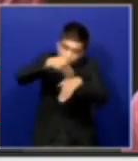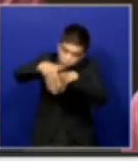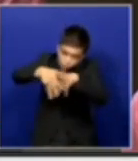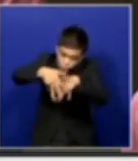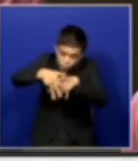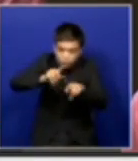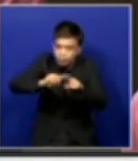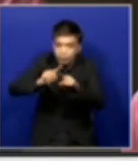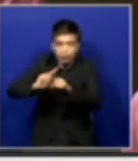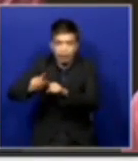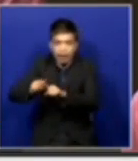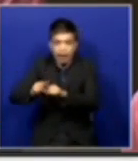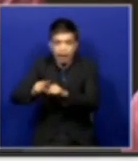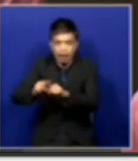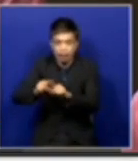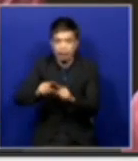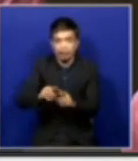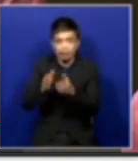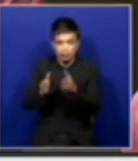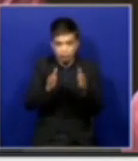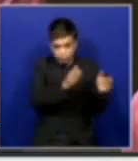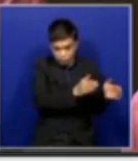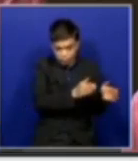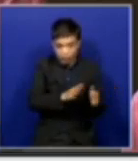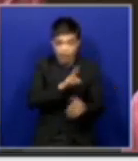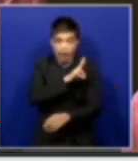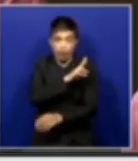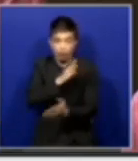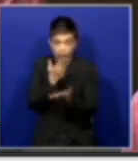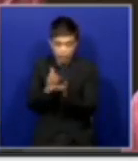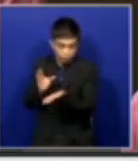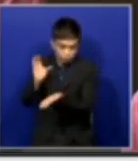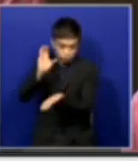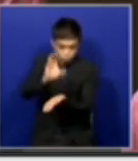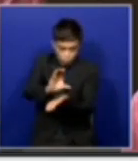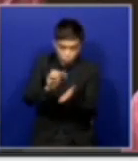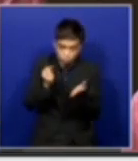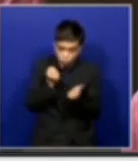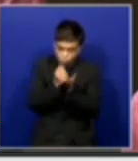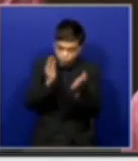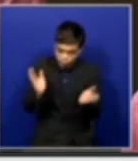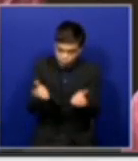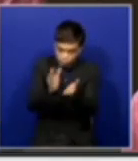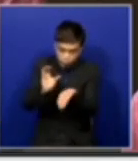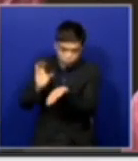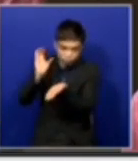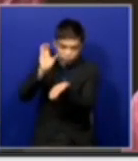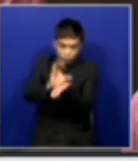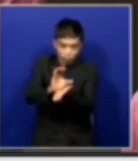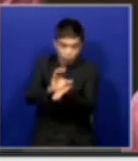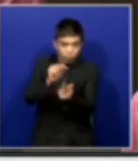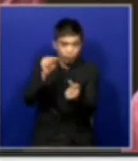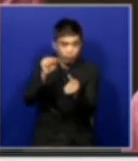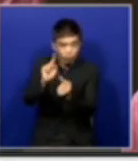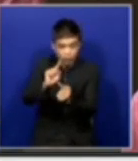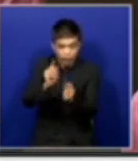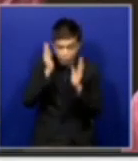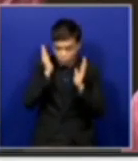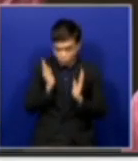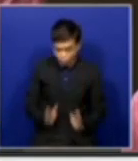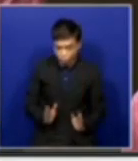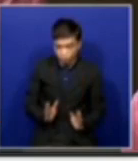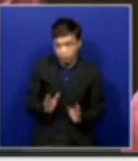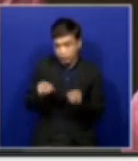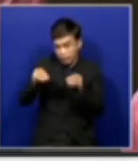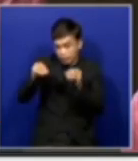ของการลงทุนในเรื่องสาธารณสุขมูลฐานในเรื่องของเรียกว่าคนที่อยู่ใกล้ชิดประชาชน